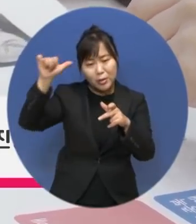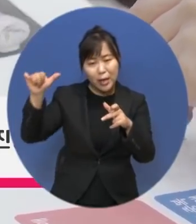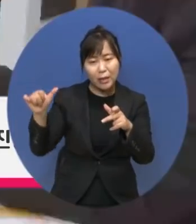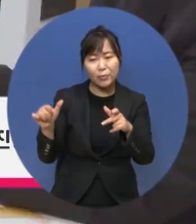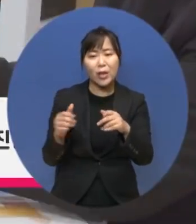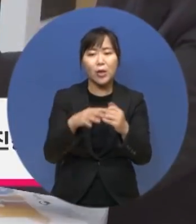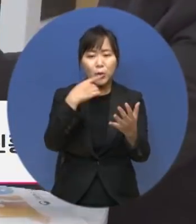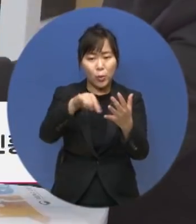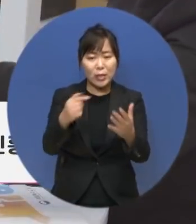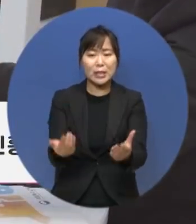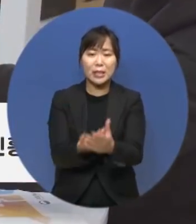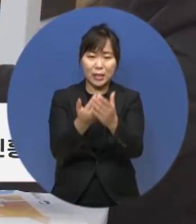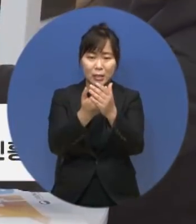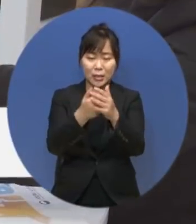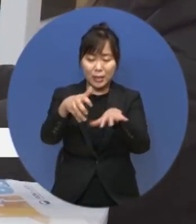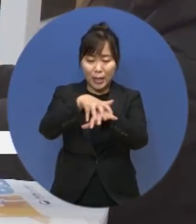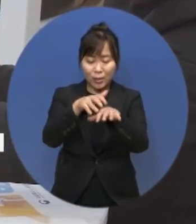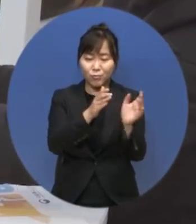진흥 체계를 구축하고 있습니다.